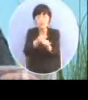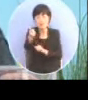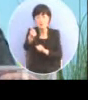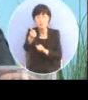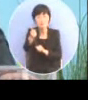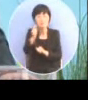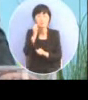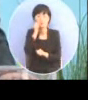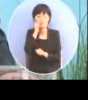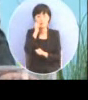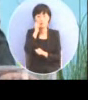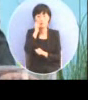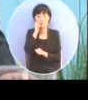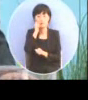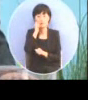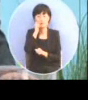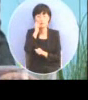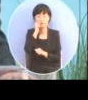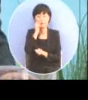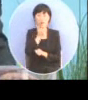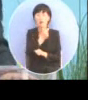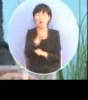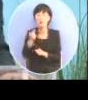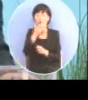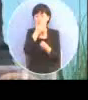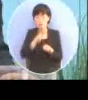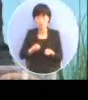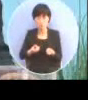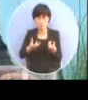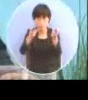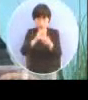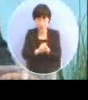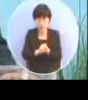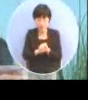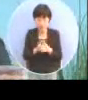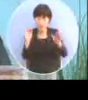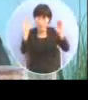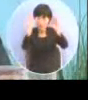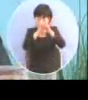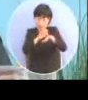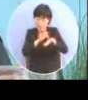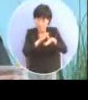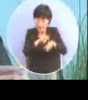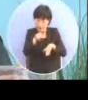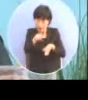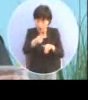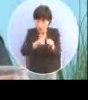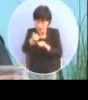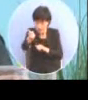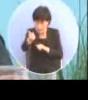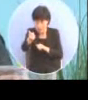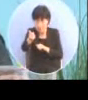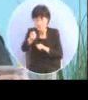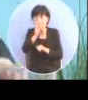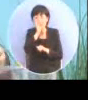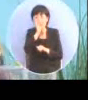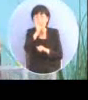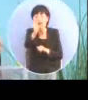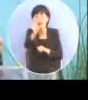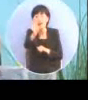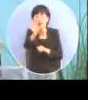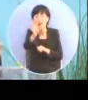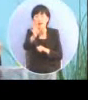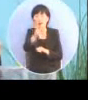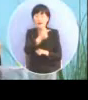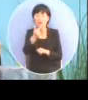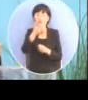hội đó. 어마어마한 말이야. Đây là một lời nói rất lớn. 흑암 대경이 너를 이기지 못. À, quyền phép của bóng tối không thắng được ngươi đâu. 어떻게 이깁니까, 오늘